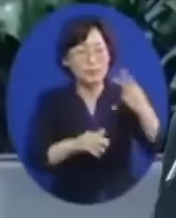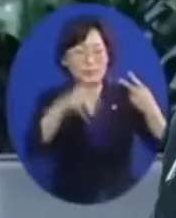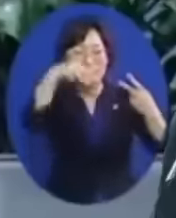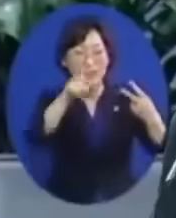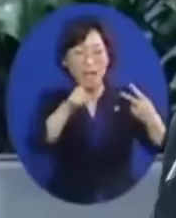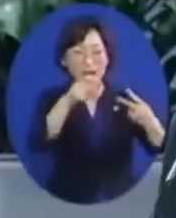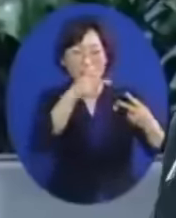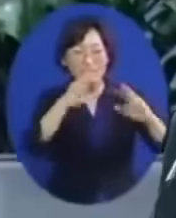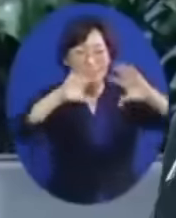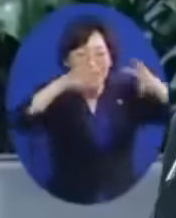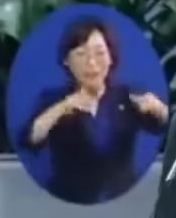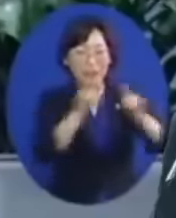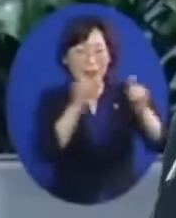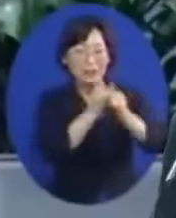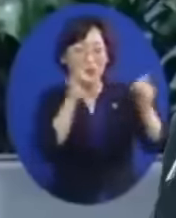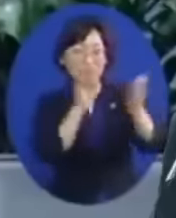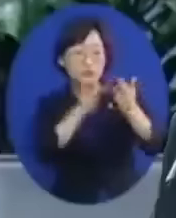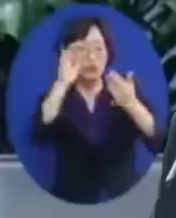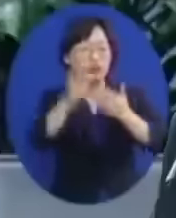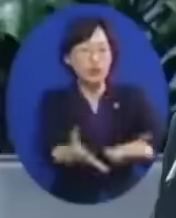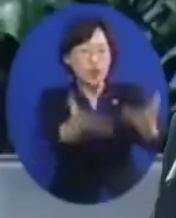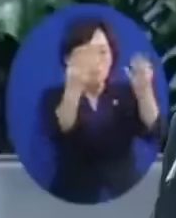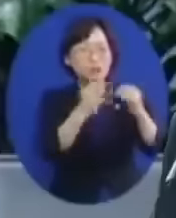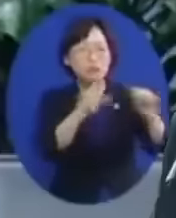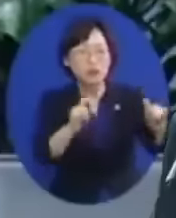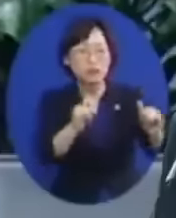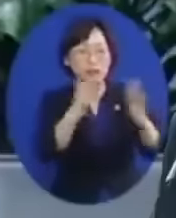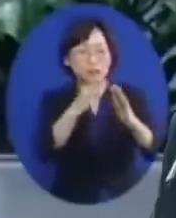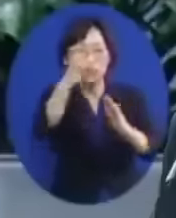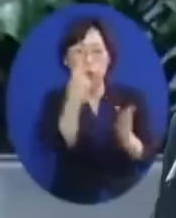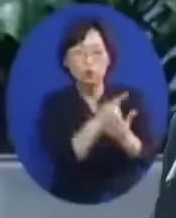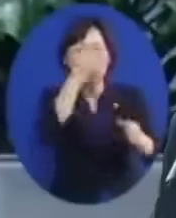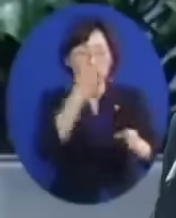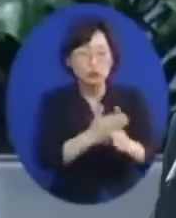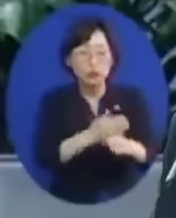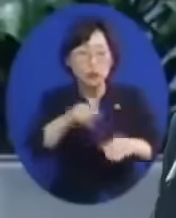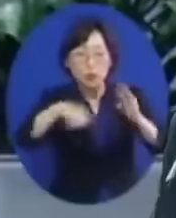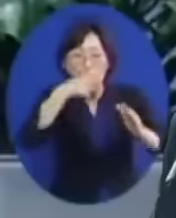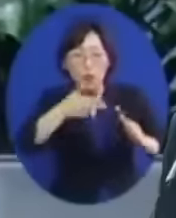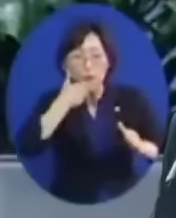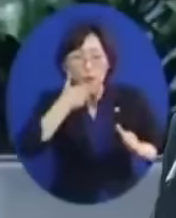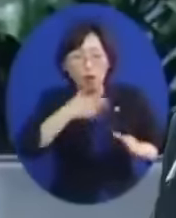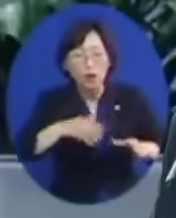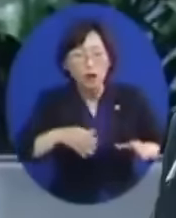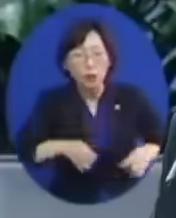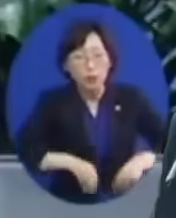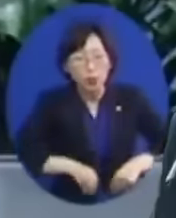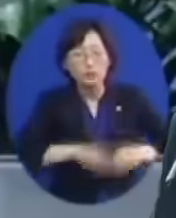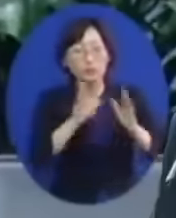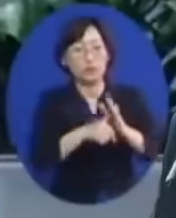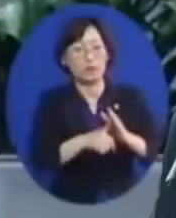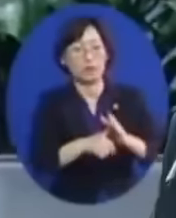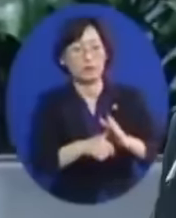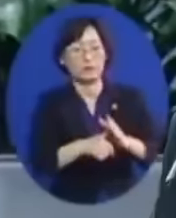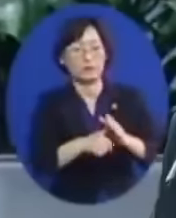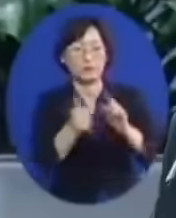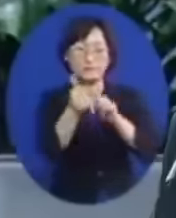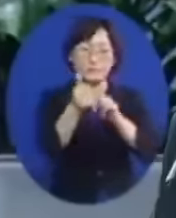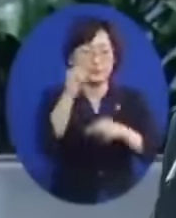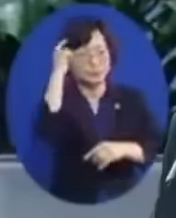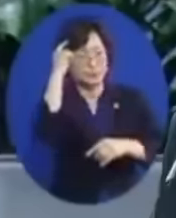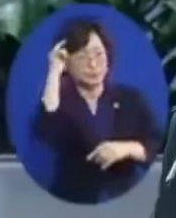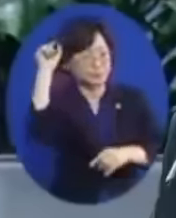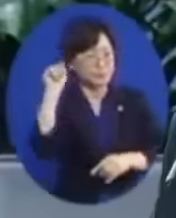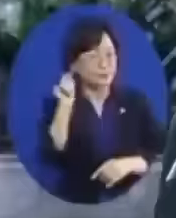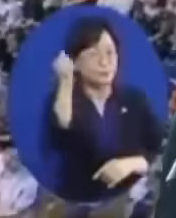끝나서 많은 사람들이 집으로 돌아오는데 먹을 것이 없어 고통당할 때 그는 프라이드 치킨을